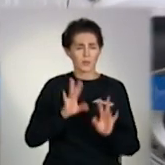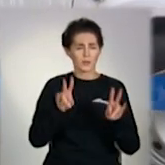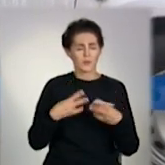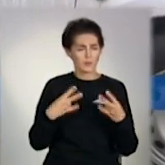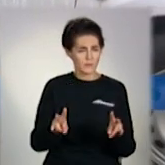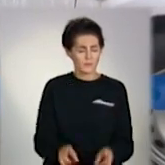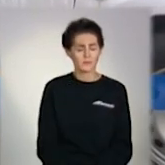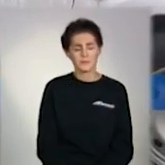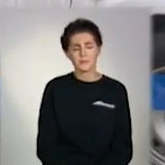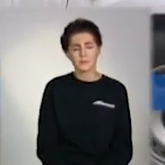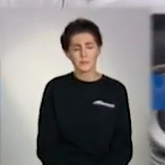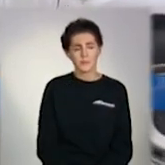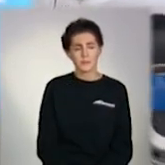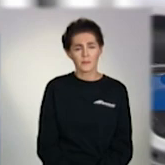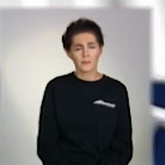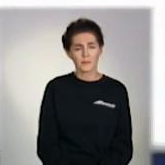варто?